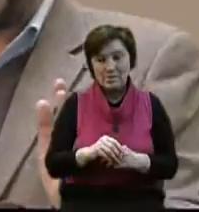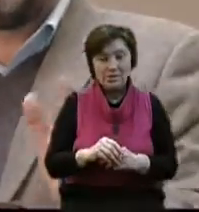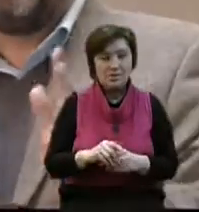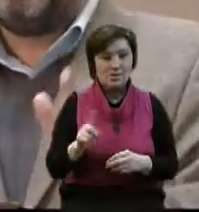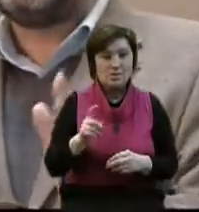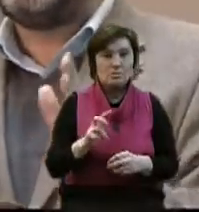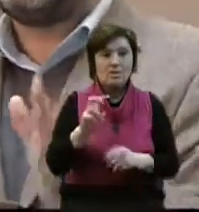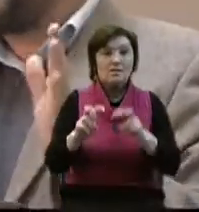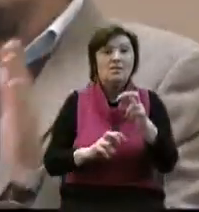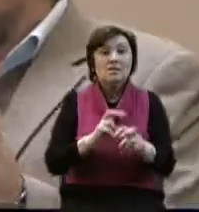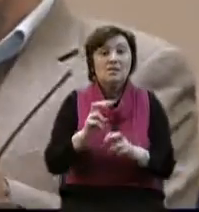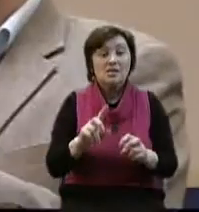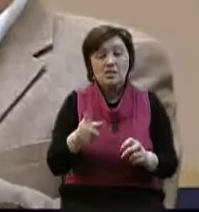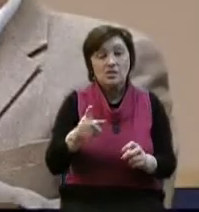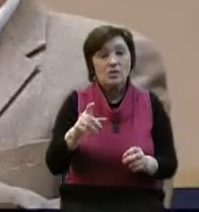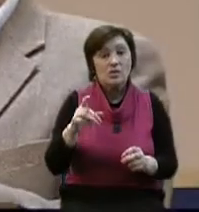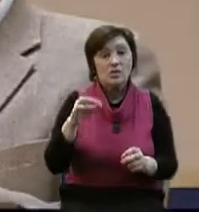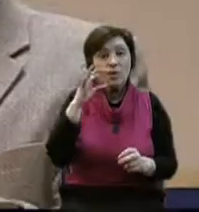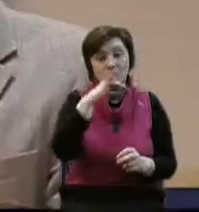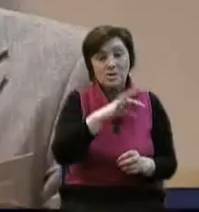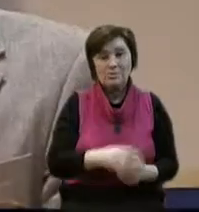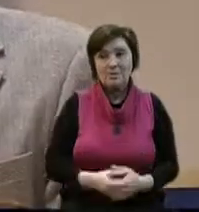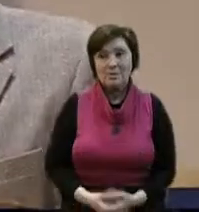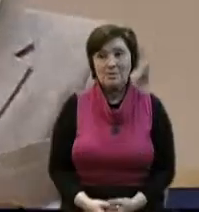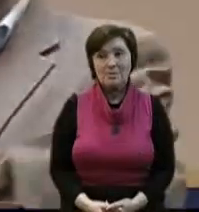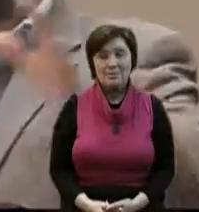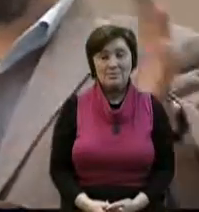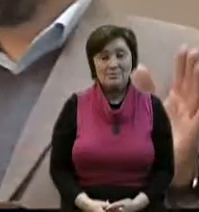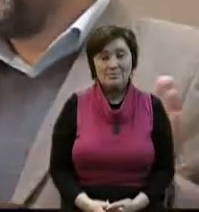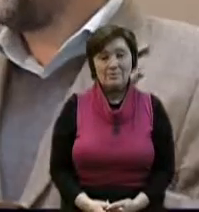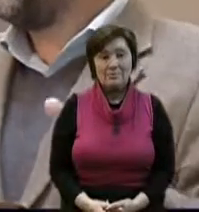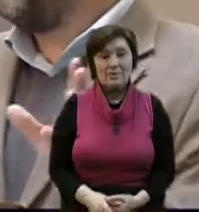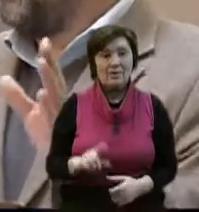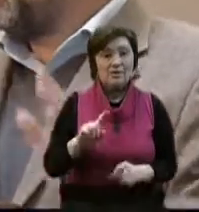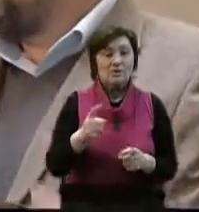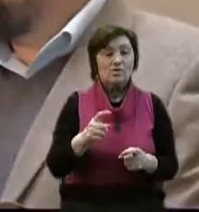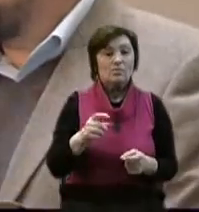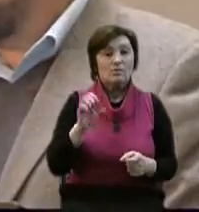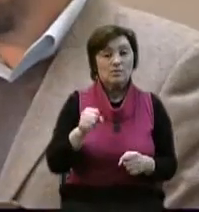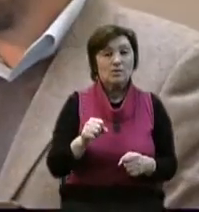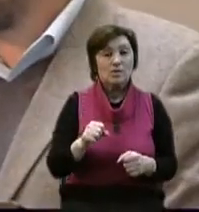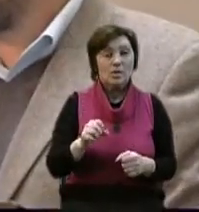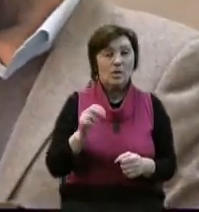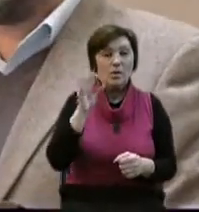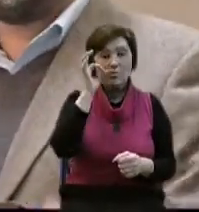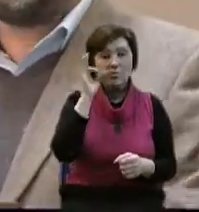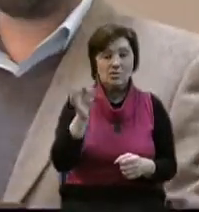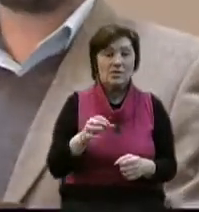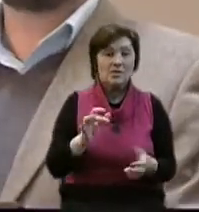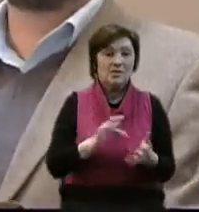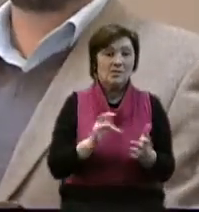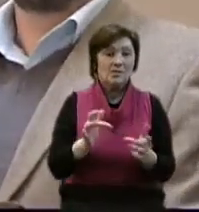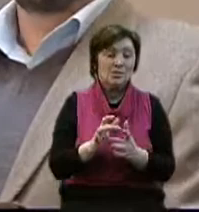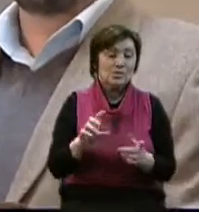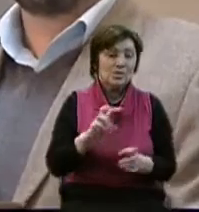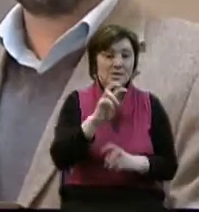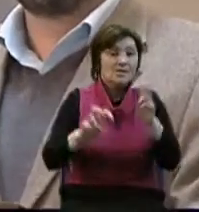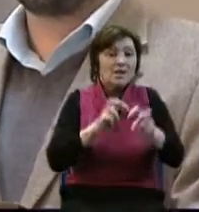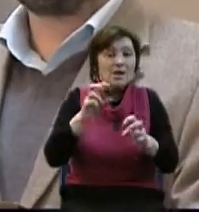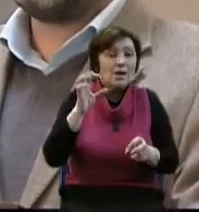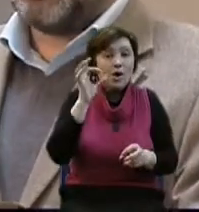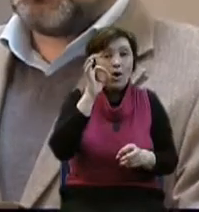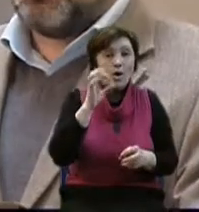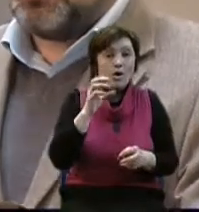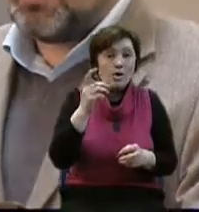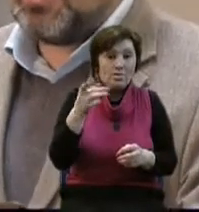искать то, что Он делает неправильно, или то, в чем можно Его обвинить. И в данном случае